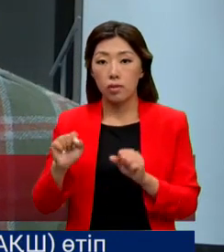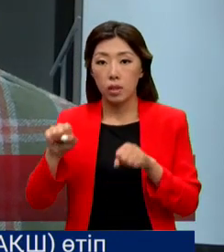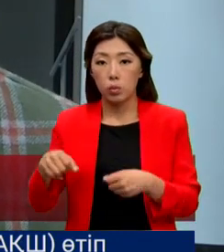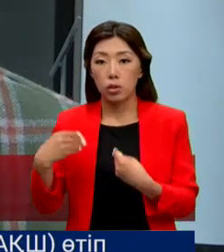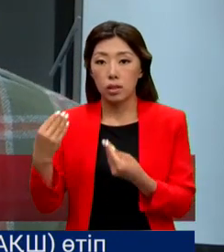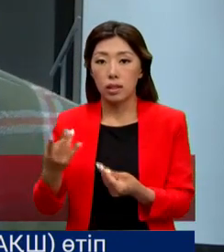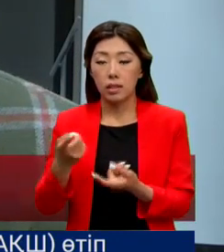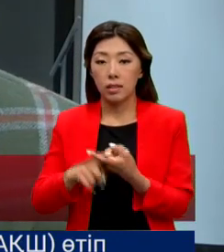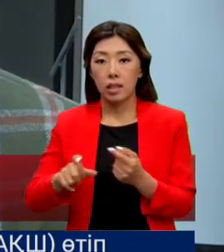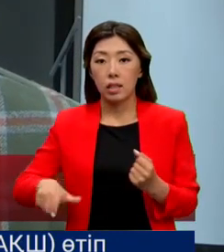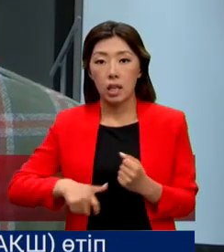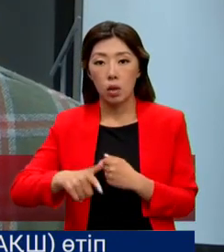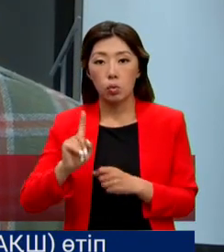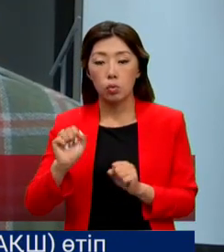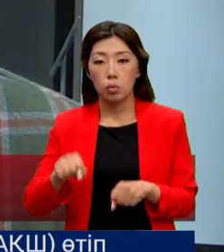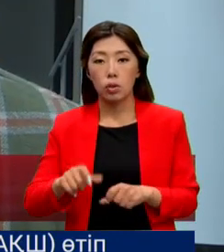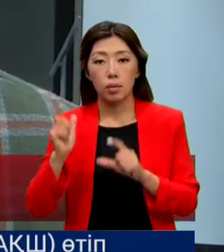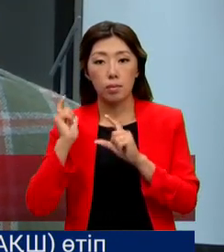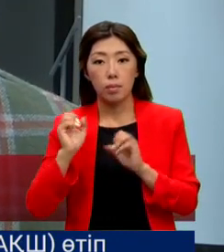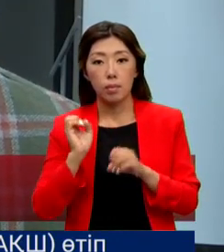вопросы, транзитные в том числе,